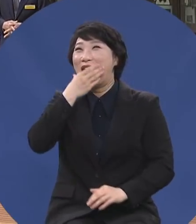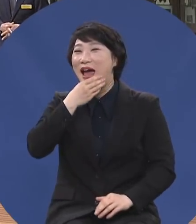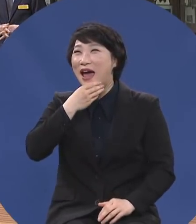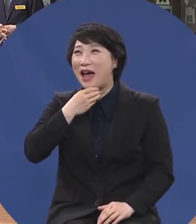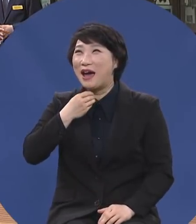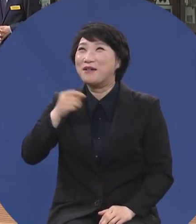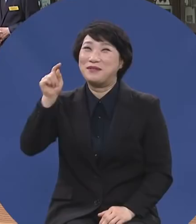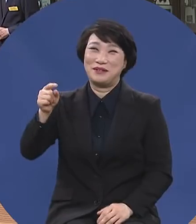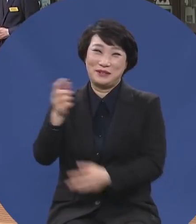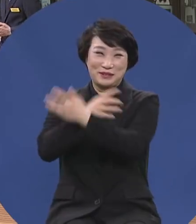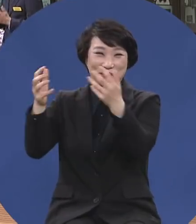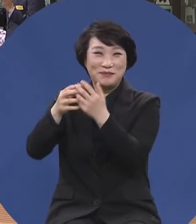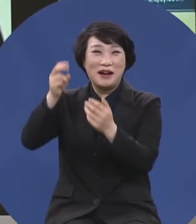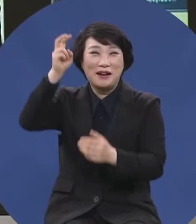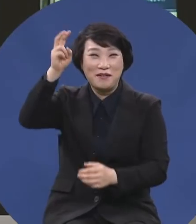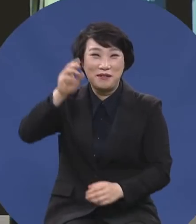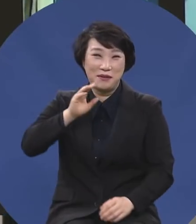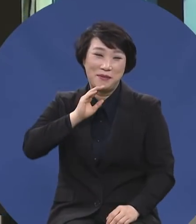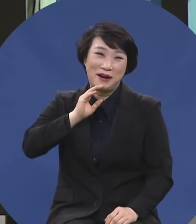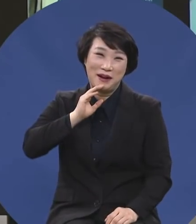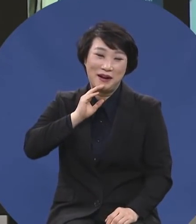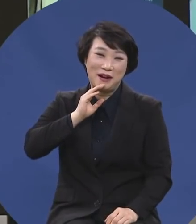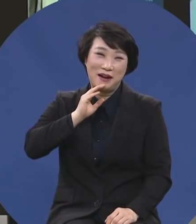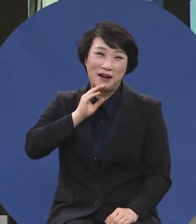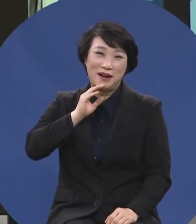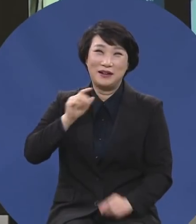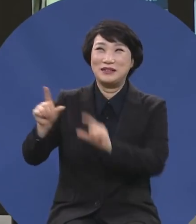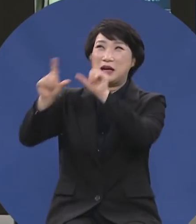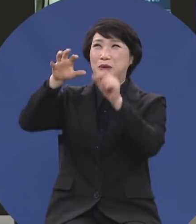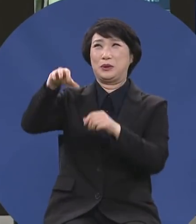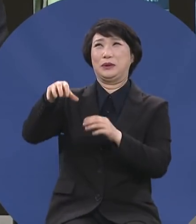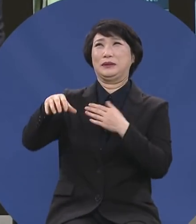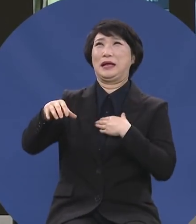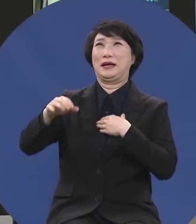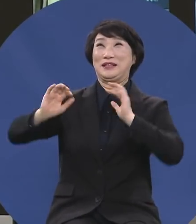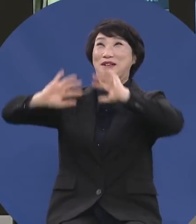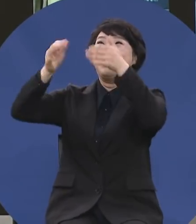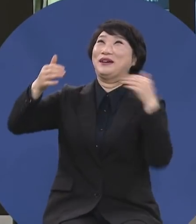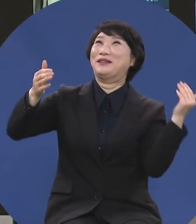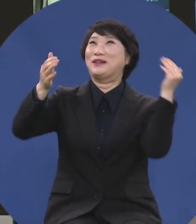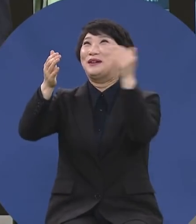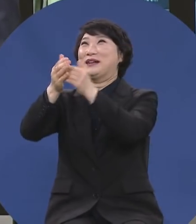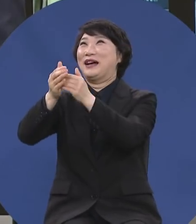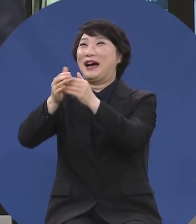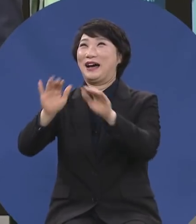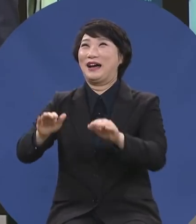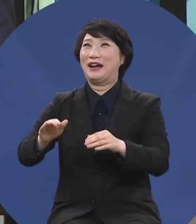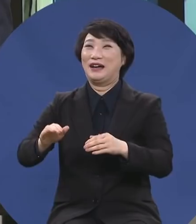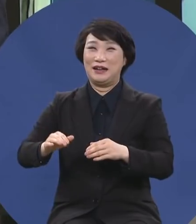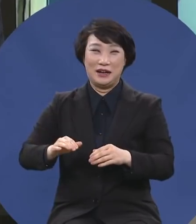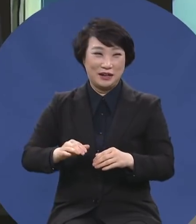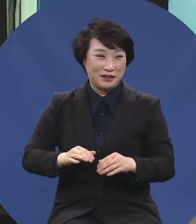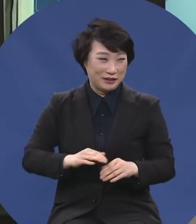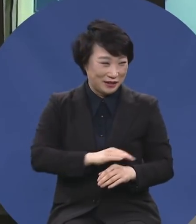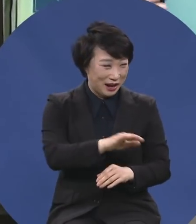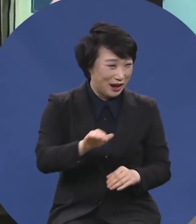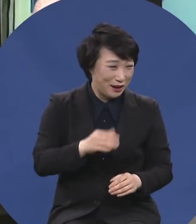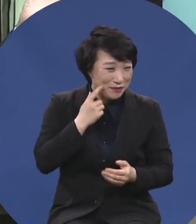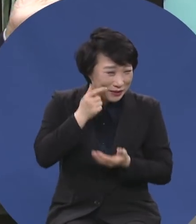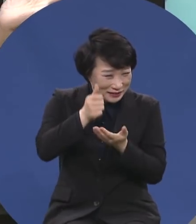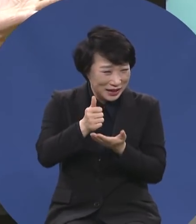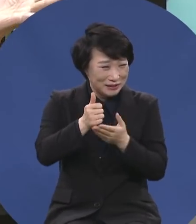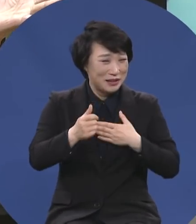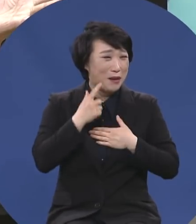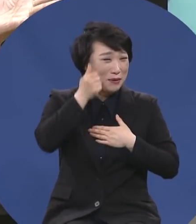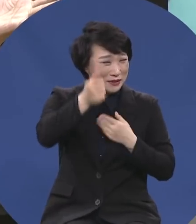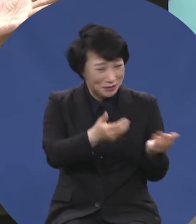행복이 겨워 넘쳐날까. 내가 천국에 도착하면 우리 목사님 오셨다고 하려나, 아이고